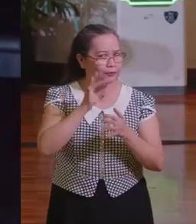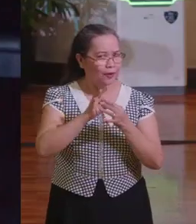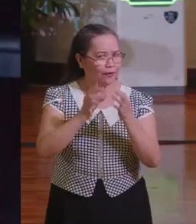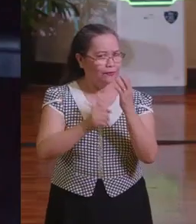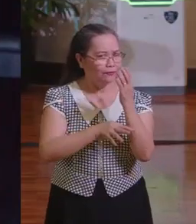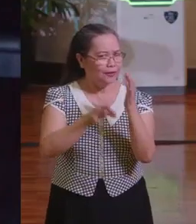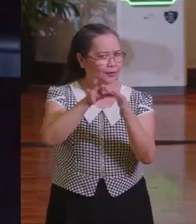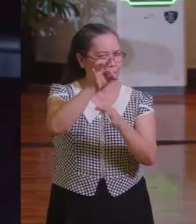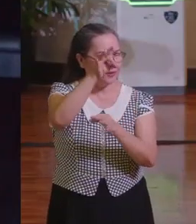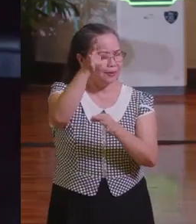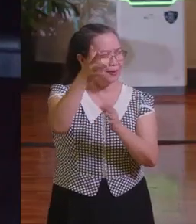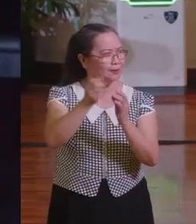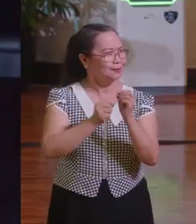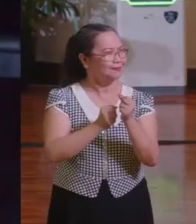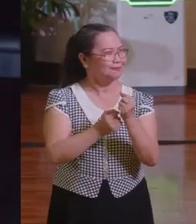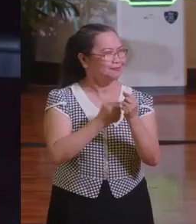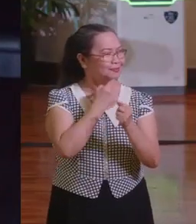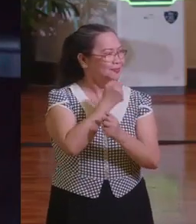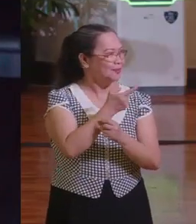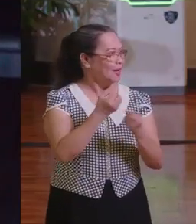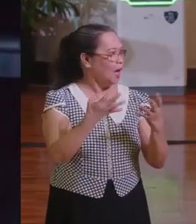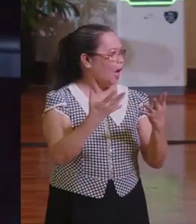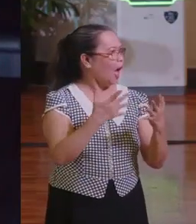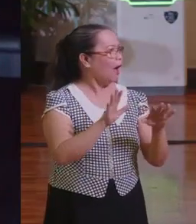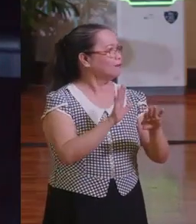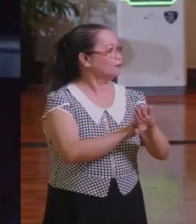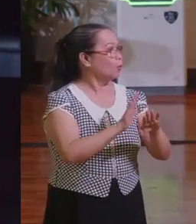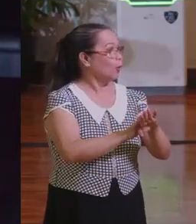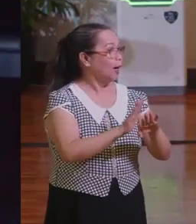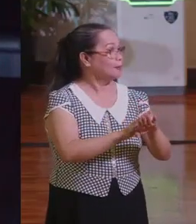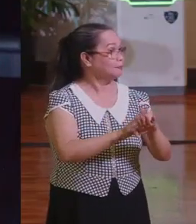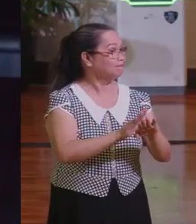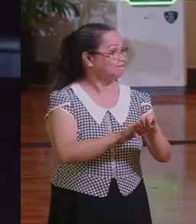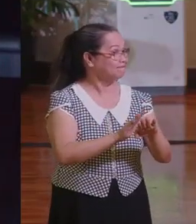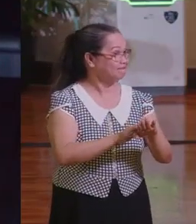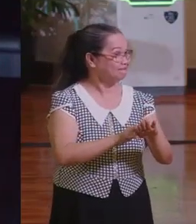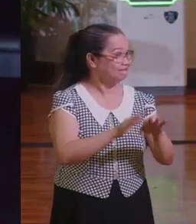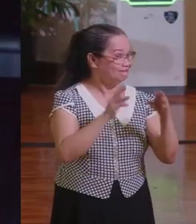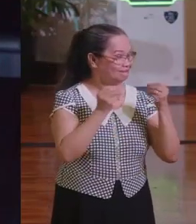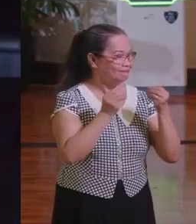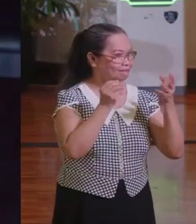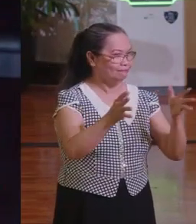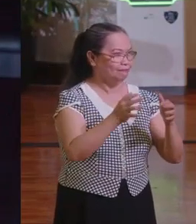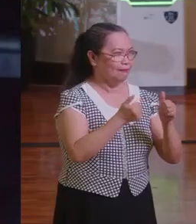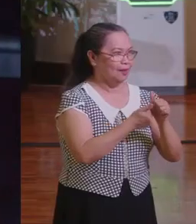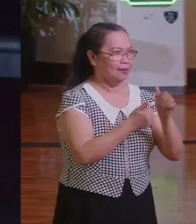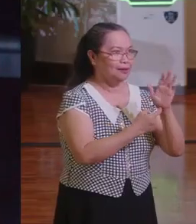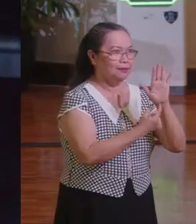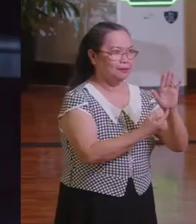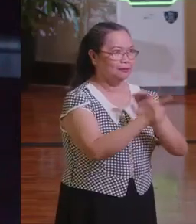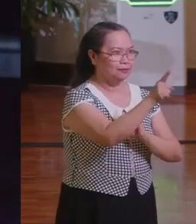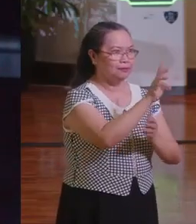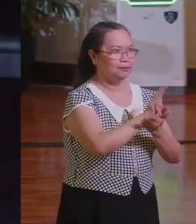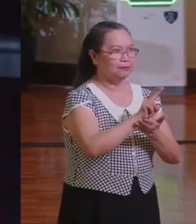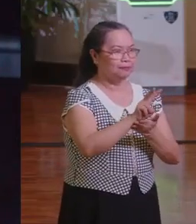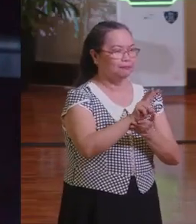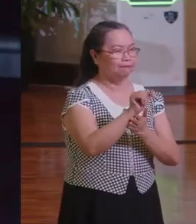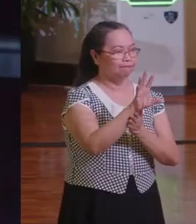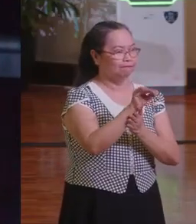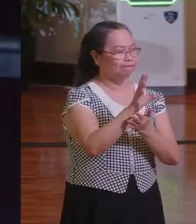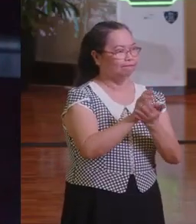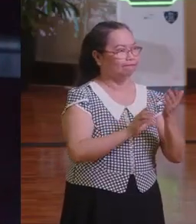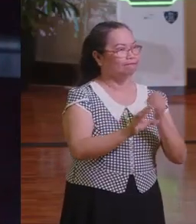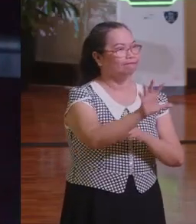and 23. Meron po siyang mga babala na binitawan. Halimbawa sa verse 15 ng chapter